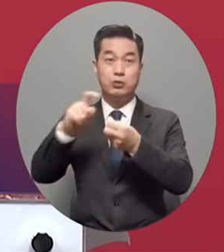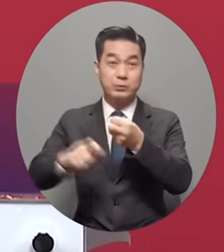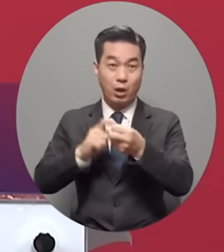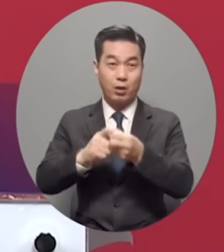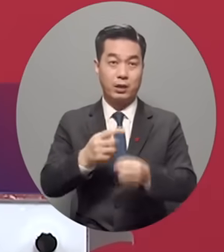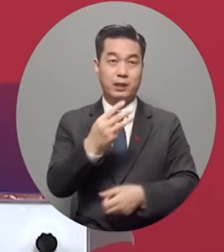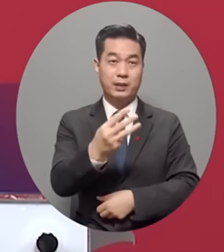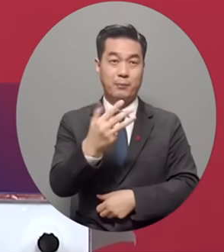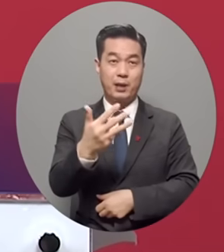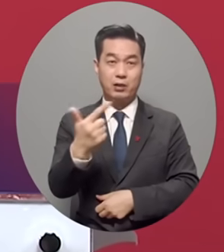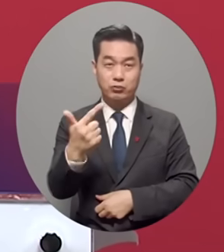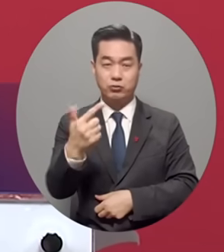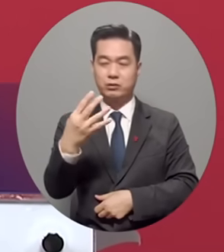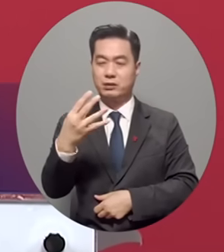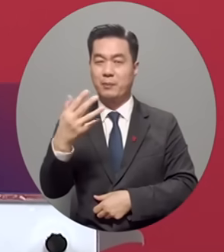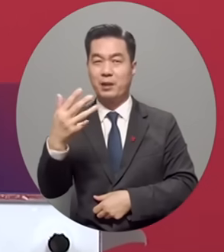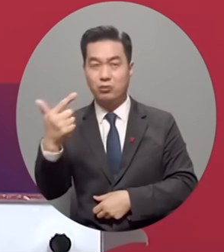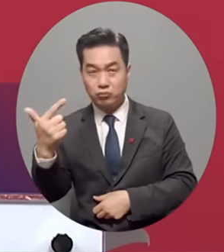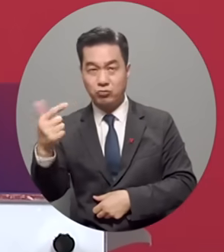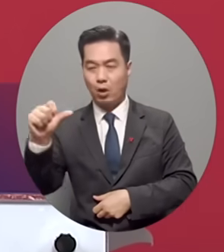486, 586, 686 되도록